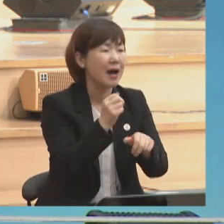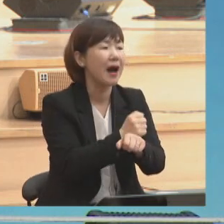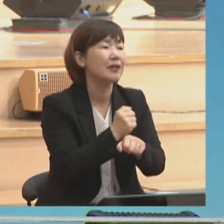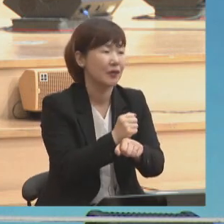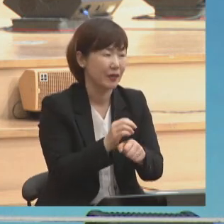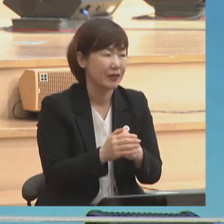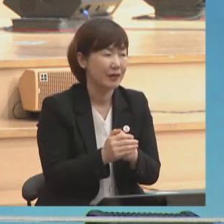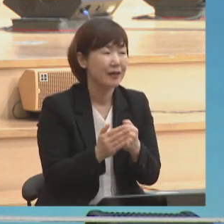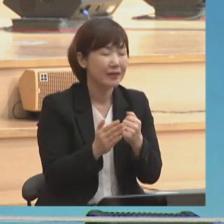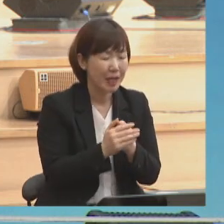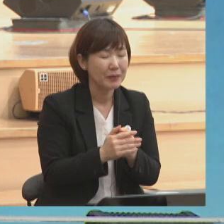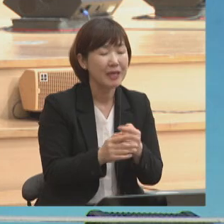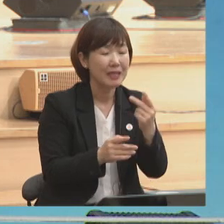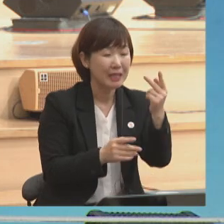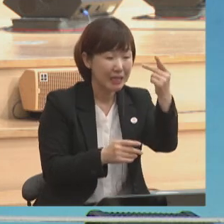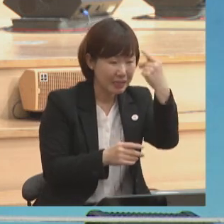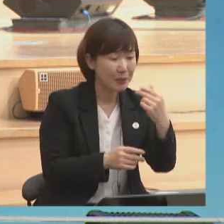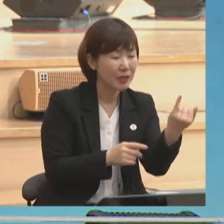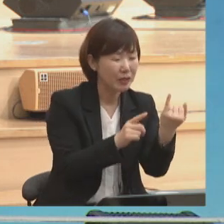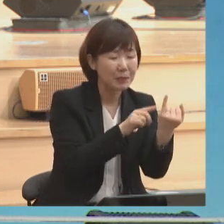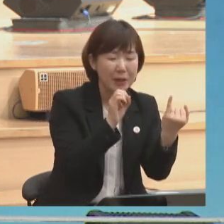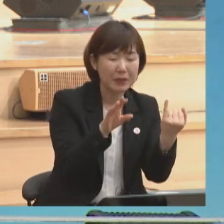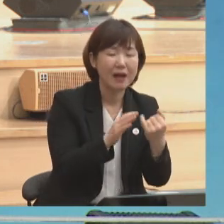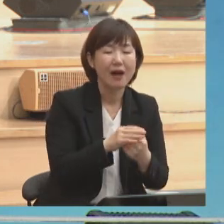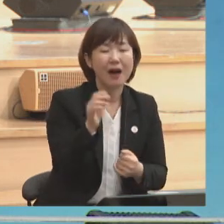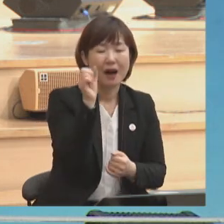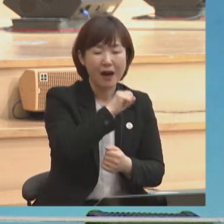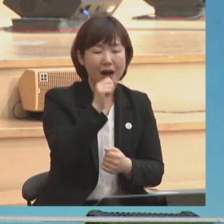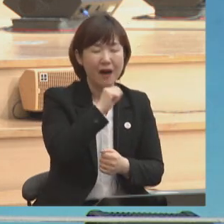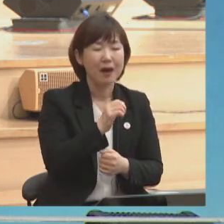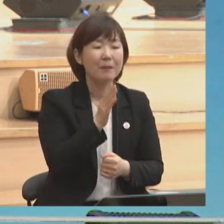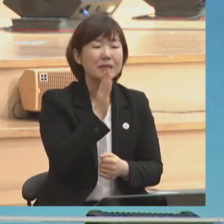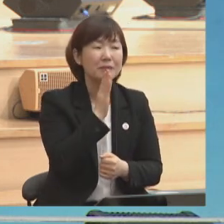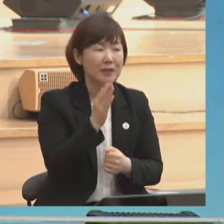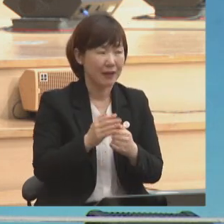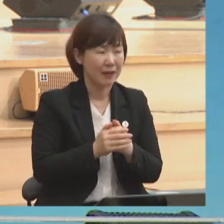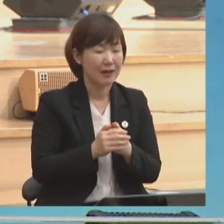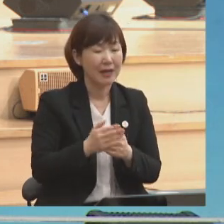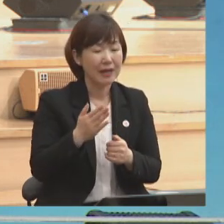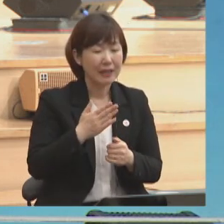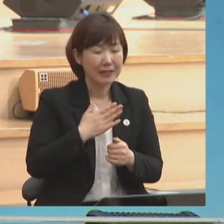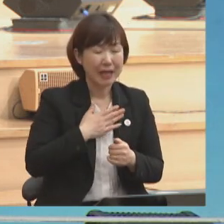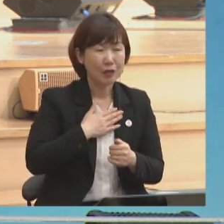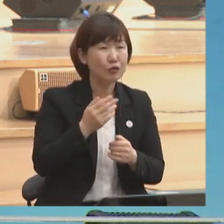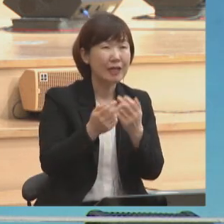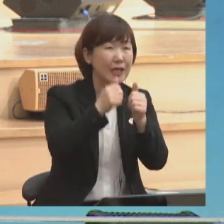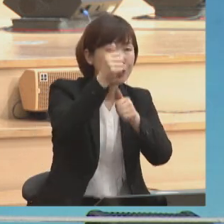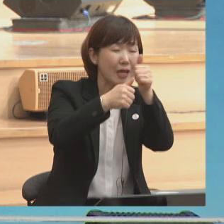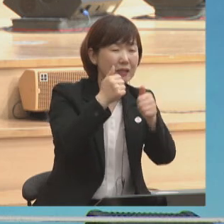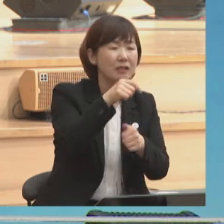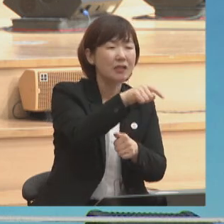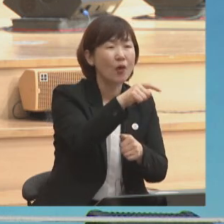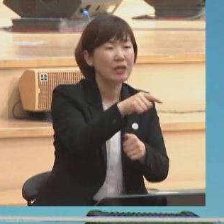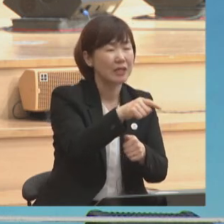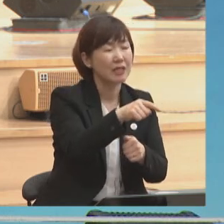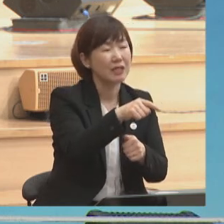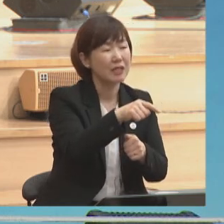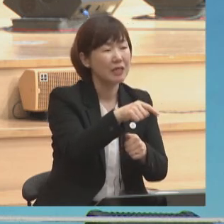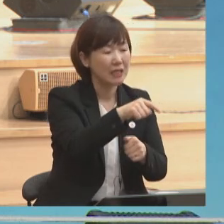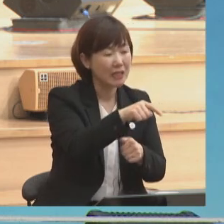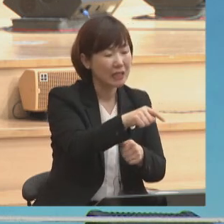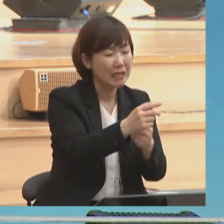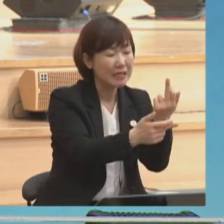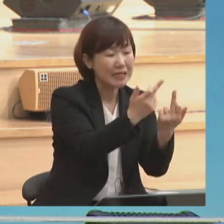선지자로서이다. 우리 조상들은 이 산에서 예배하였는데 당신들이 하는 말은 예배할 곳이 예루살렘에 있다고